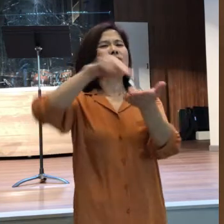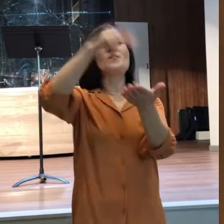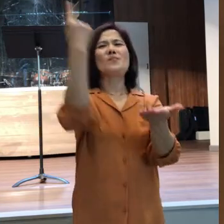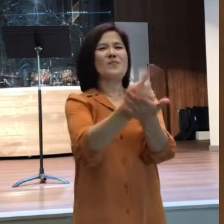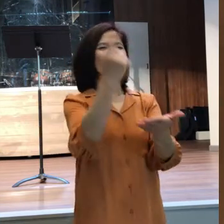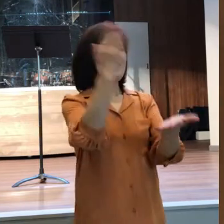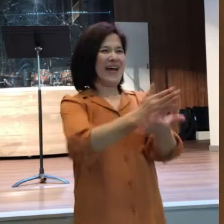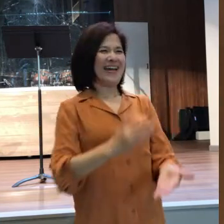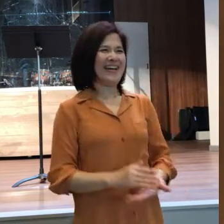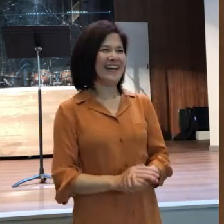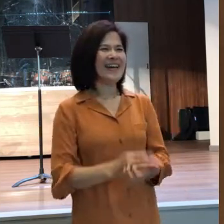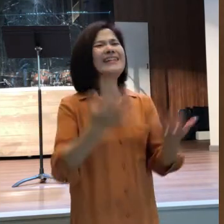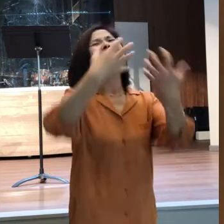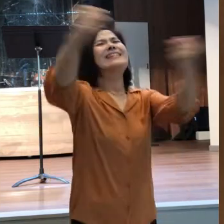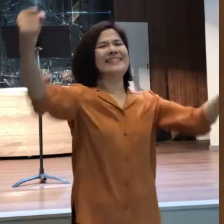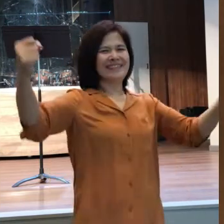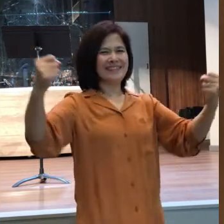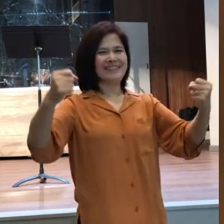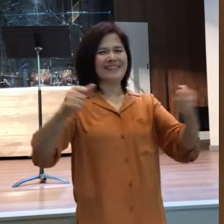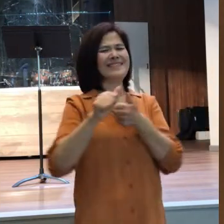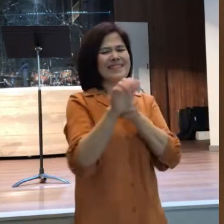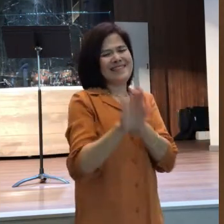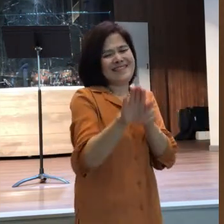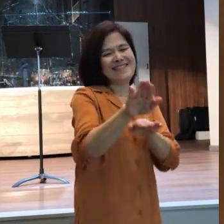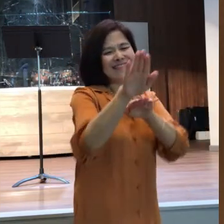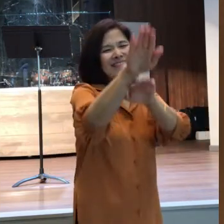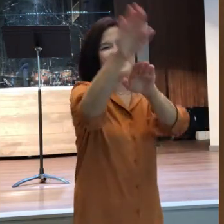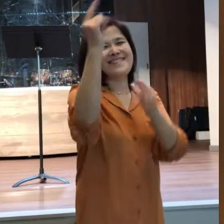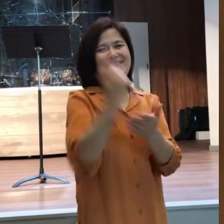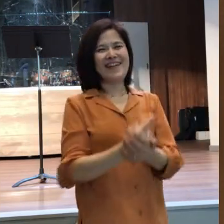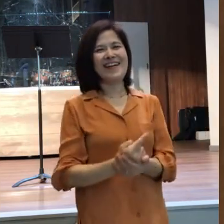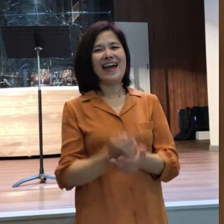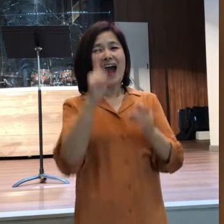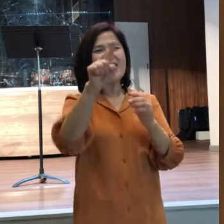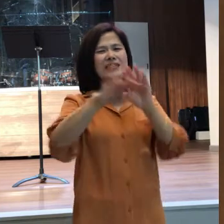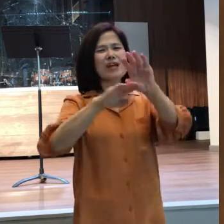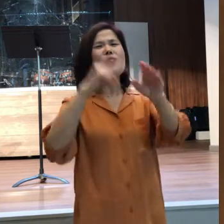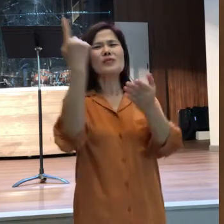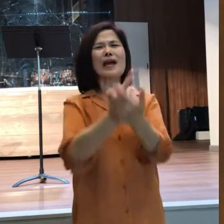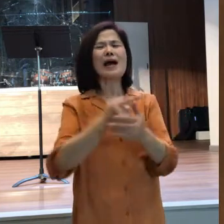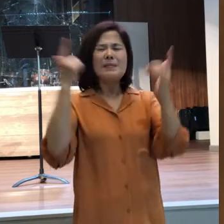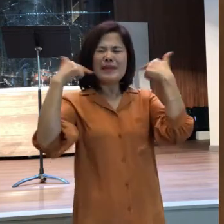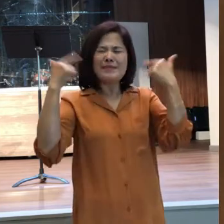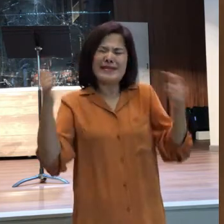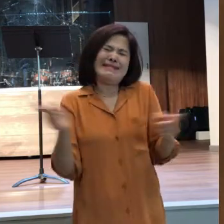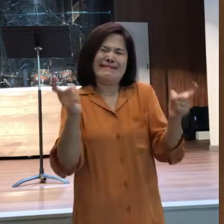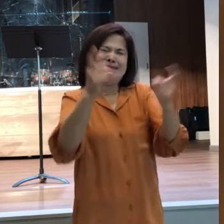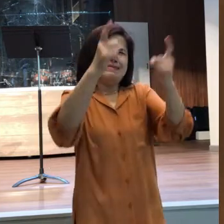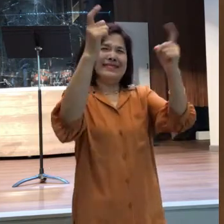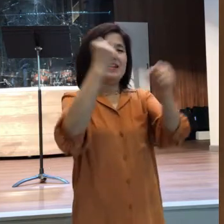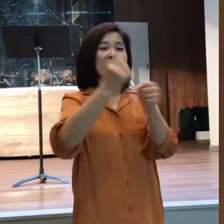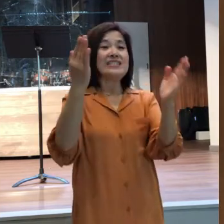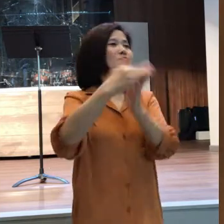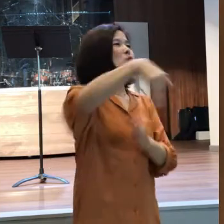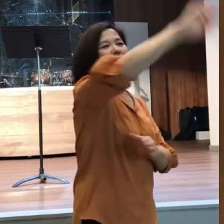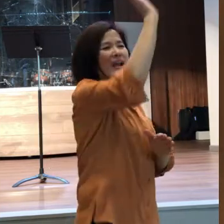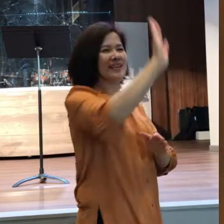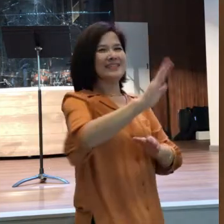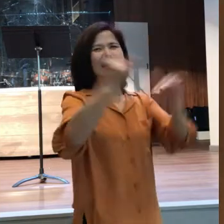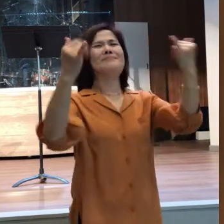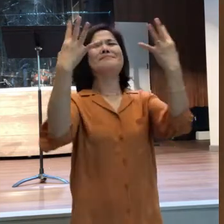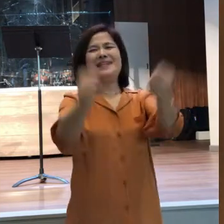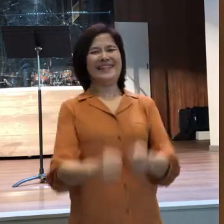마세요. 따로 오세요. 제발 따로 오세요. 한 차로 오다가 딜이 붙어가지고 집으로 가는 사람